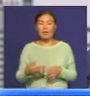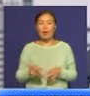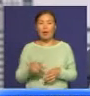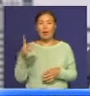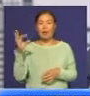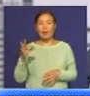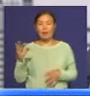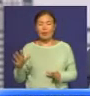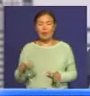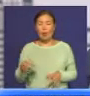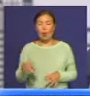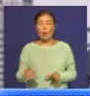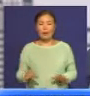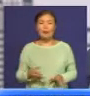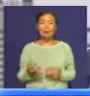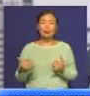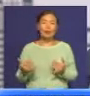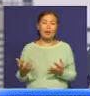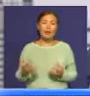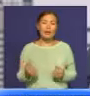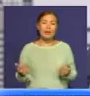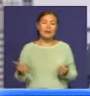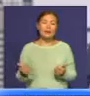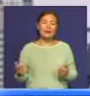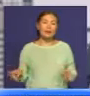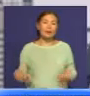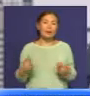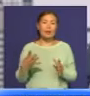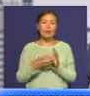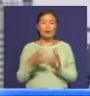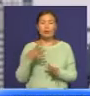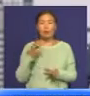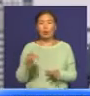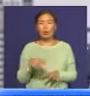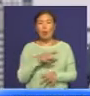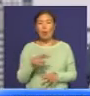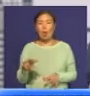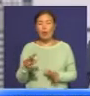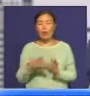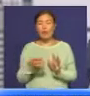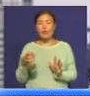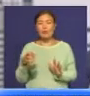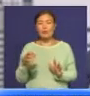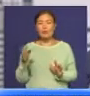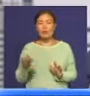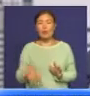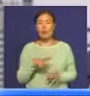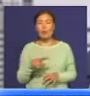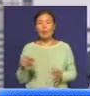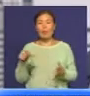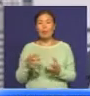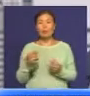1%. Вот. Сегодня уже мы реализовали 900 миллионов, да, что было зерно? 900 миллионов, в котором приняли